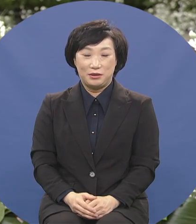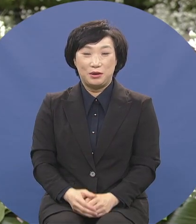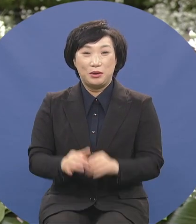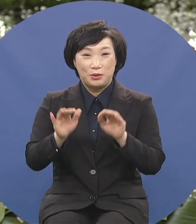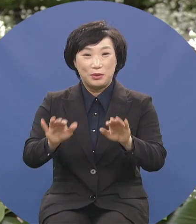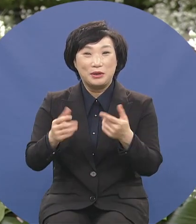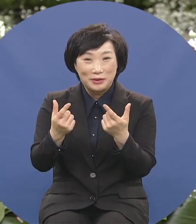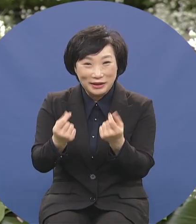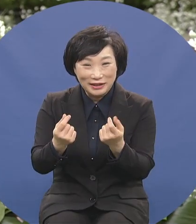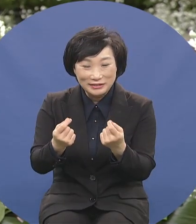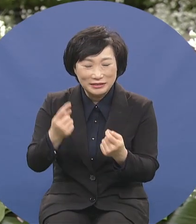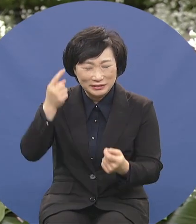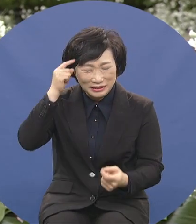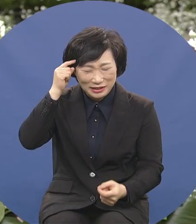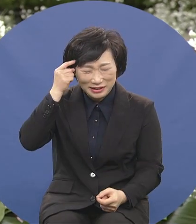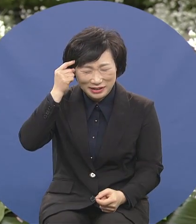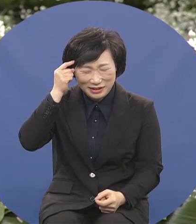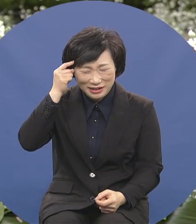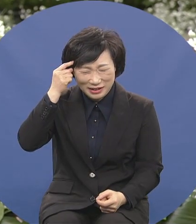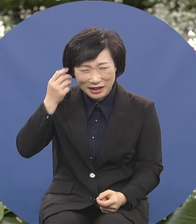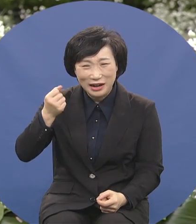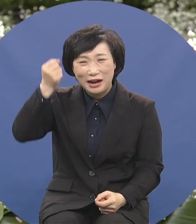오늘 이런 생각을 하고